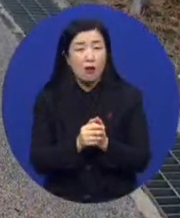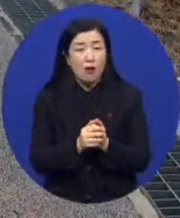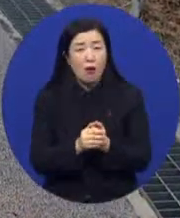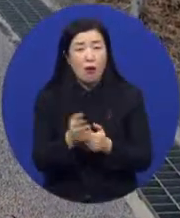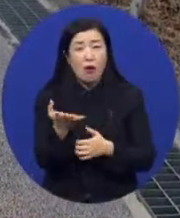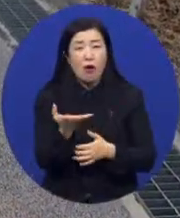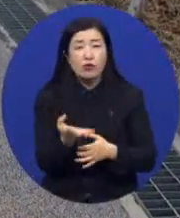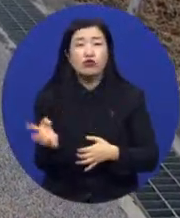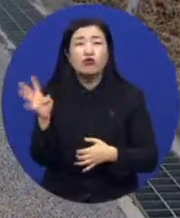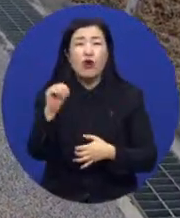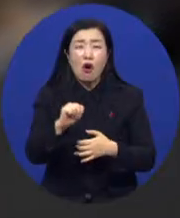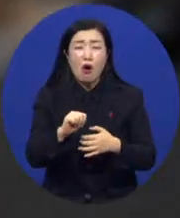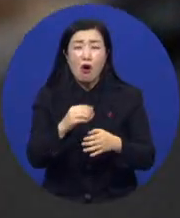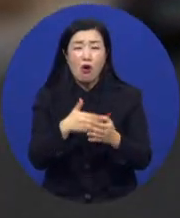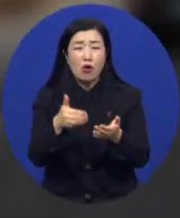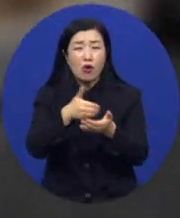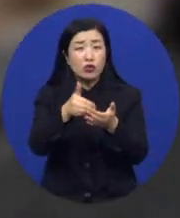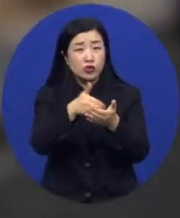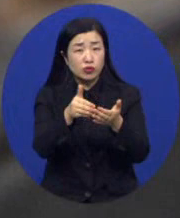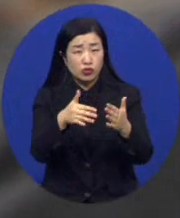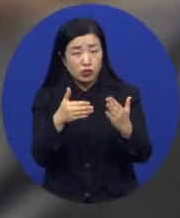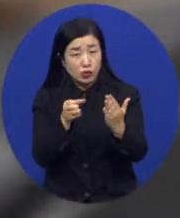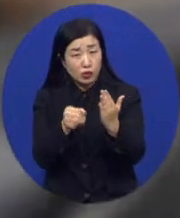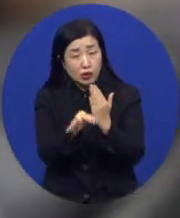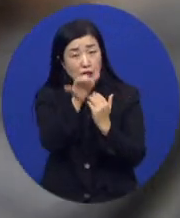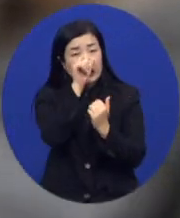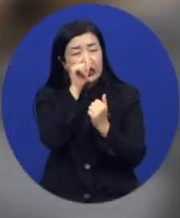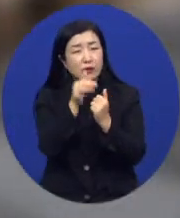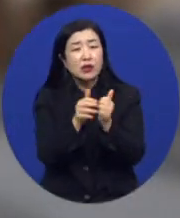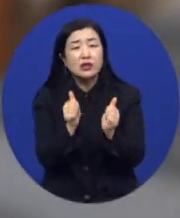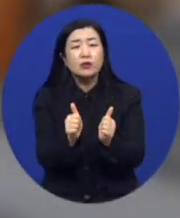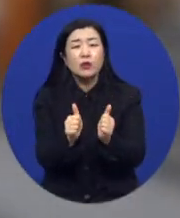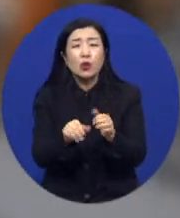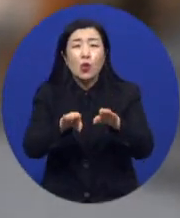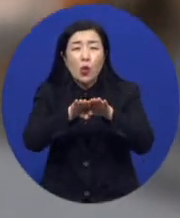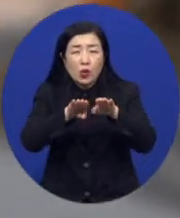원대의 작품이 건축물에 설치됐지만 과연